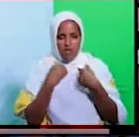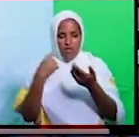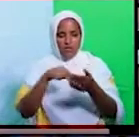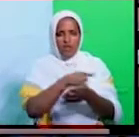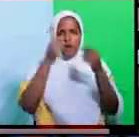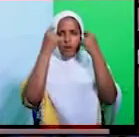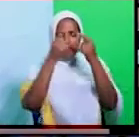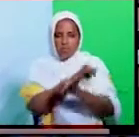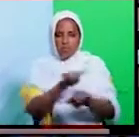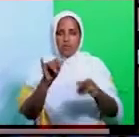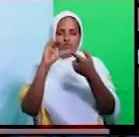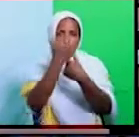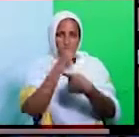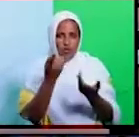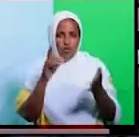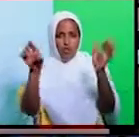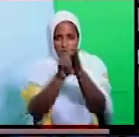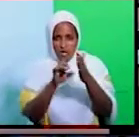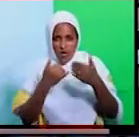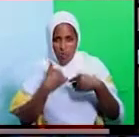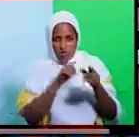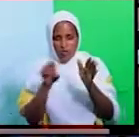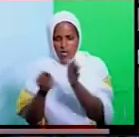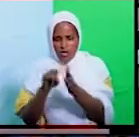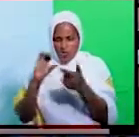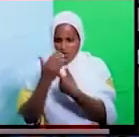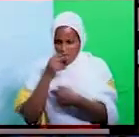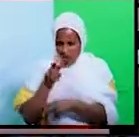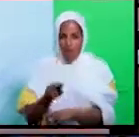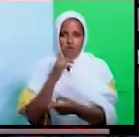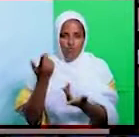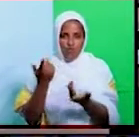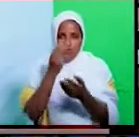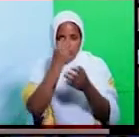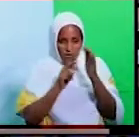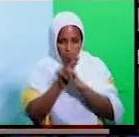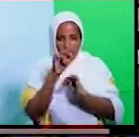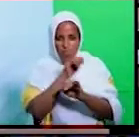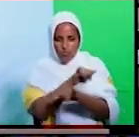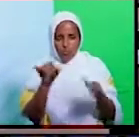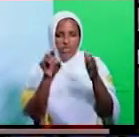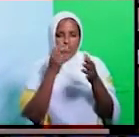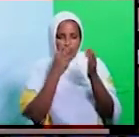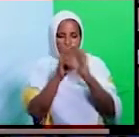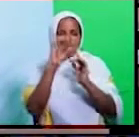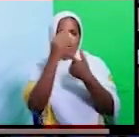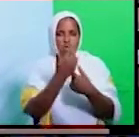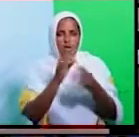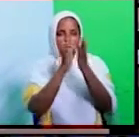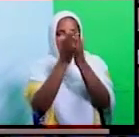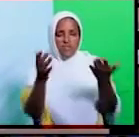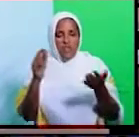እንችላለን፣ በቃላችን ልንይዘው እንችላለን፣ ትርጓሜውንም ልናጠናው በቃላችንም ልንይዘው ሁሉ እንችል ይሆናል፣ ግን ህይወት